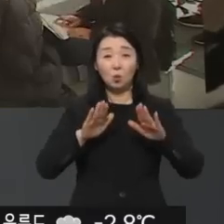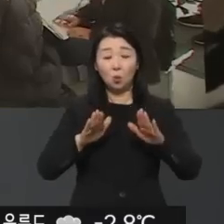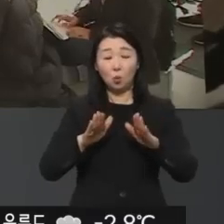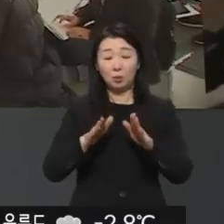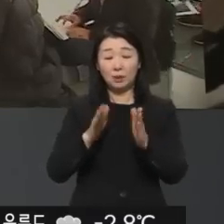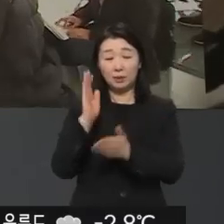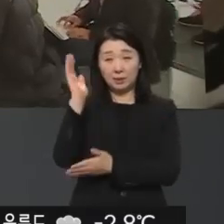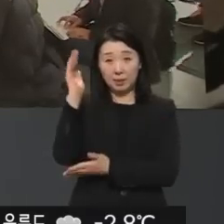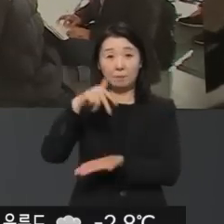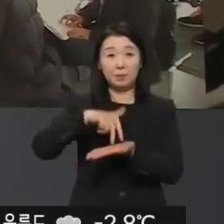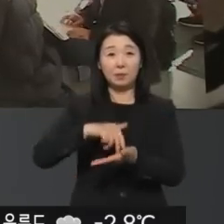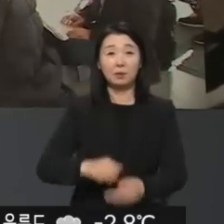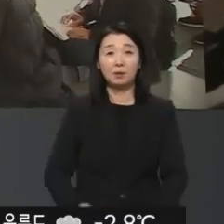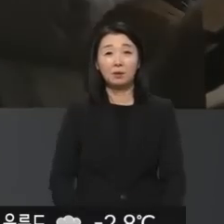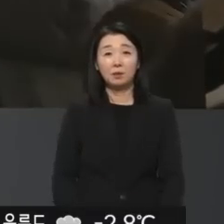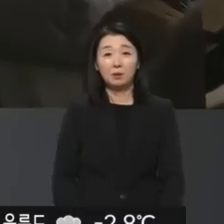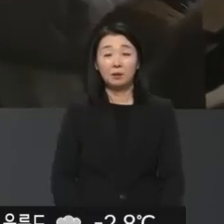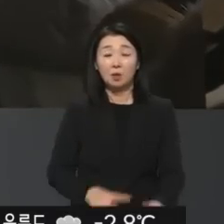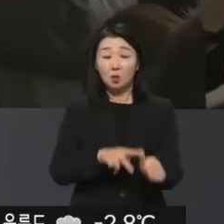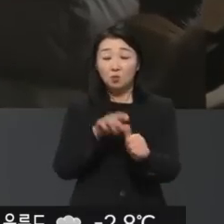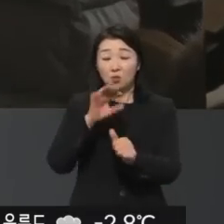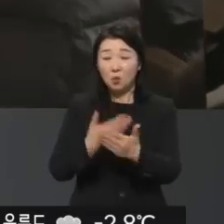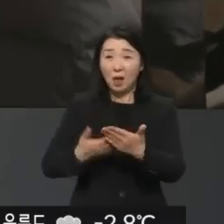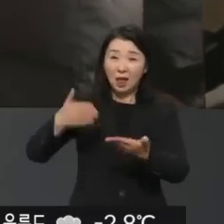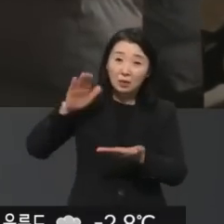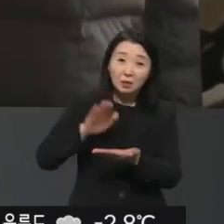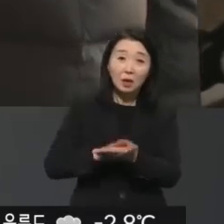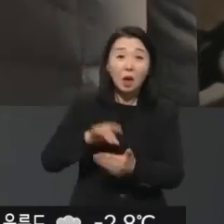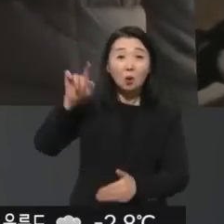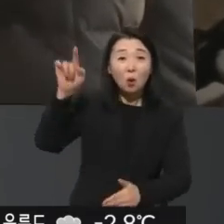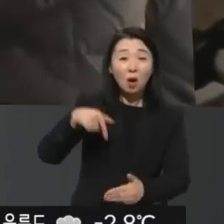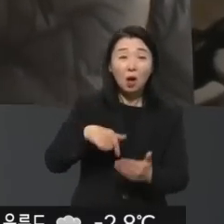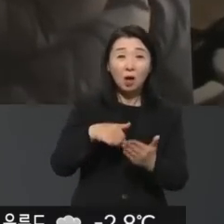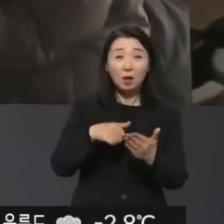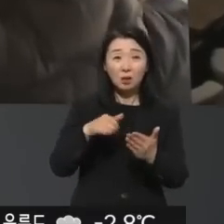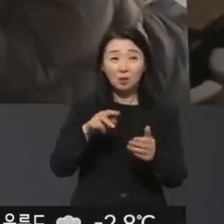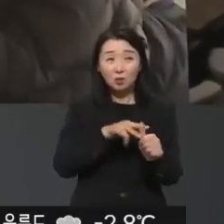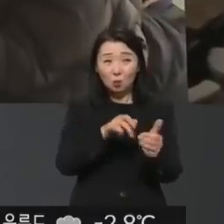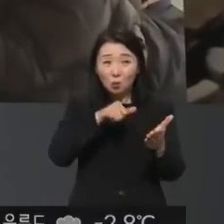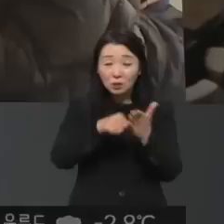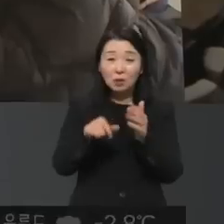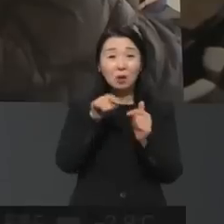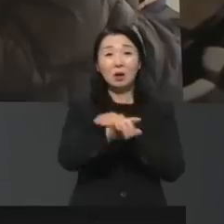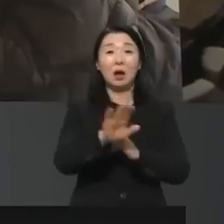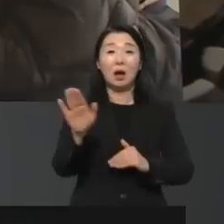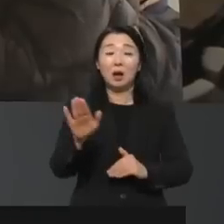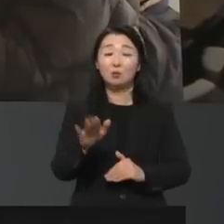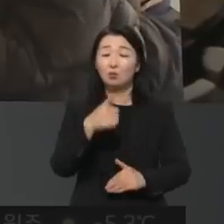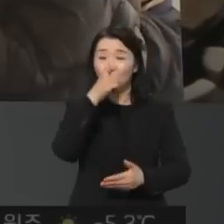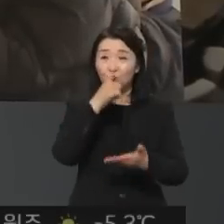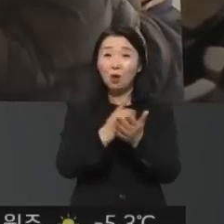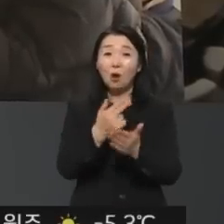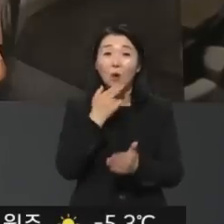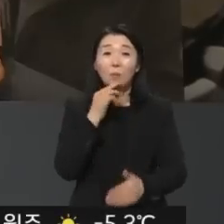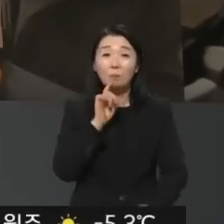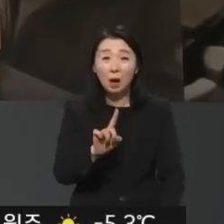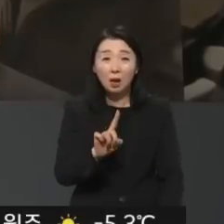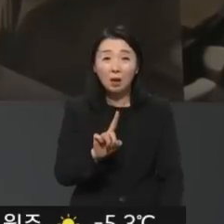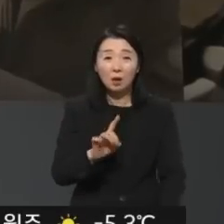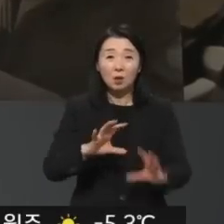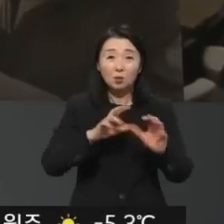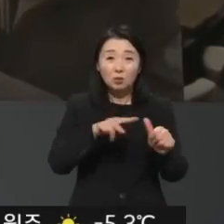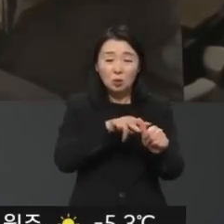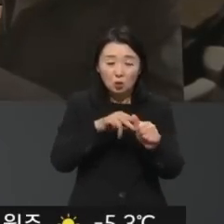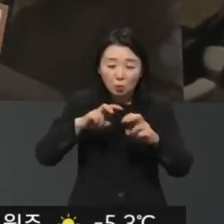앞에 섰는데요. 국정원을 개혁하러 갔지 정보를 삭제하러 간 거 아니다, 이렇게 혐의를 부인했습니다. 국정원은 첩보를